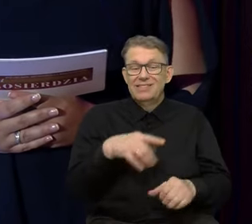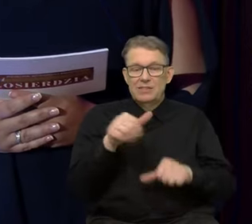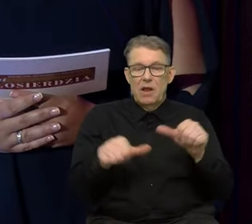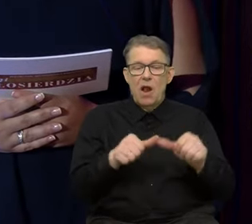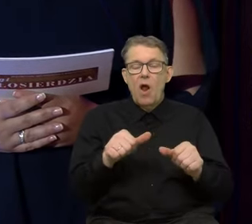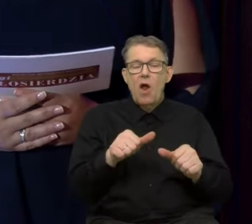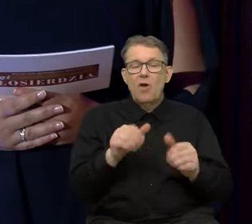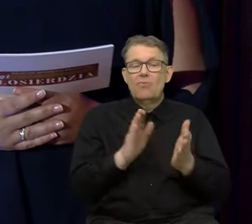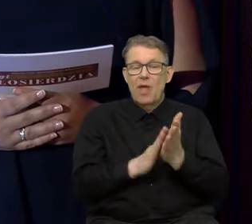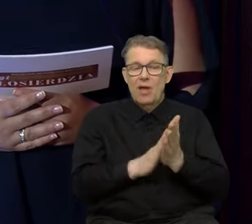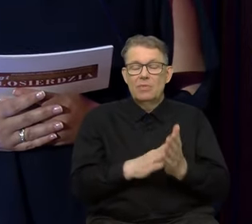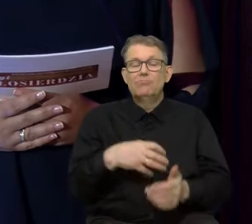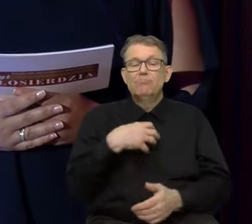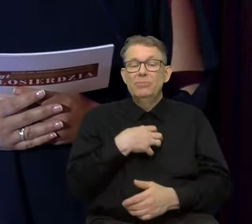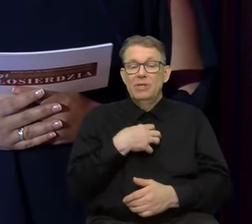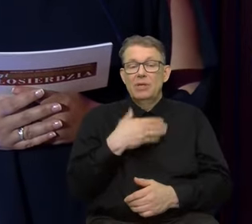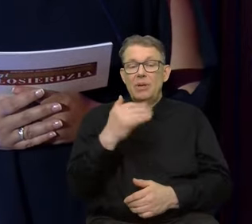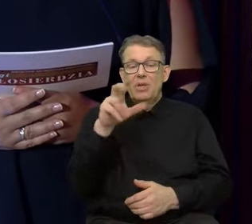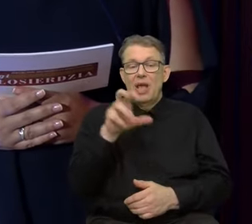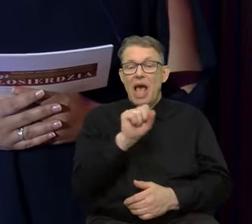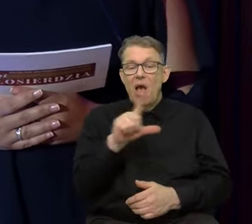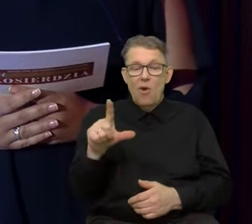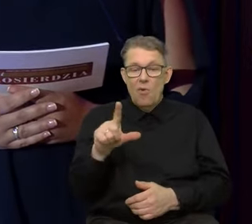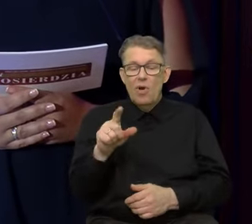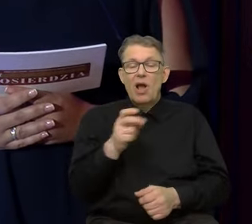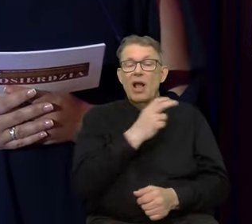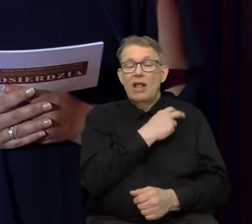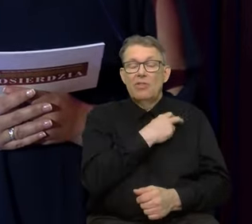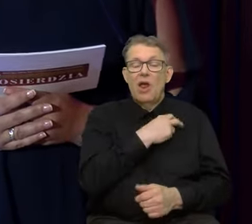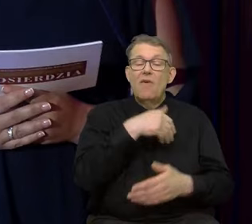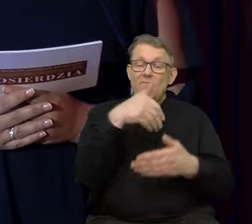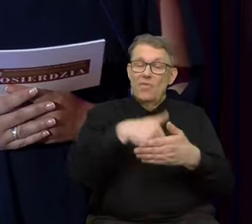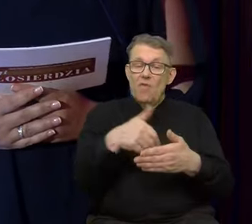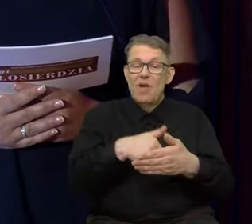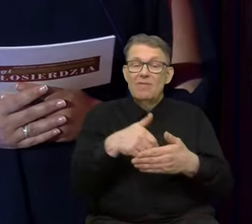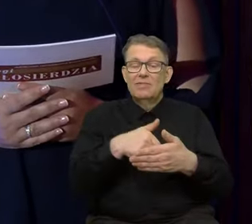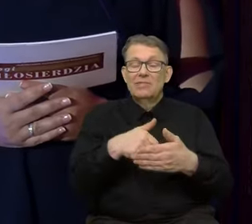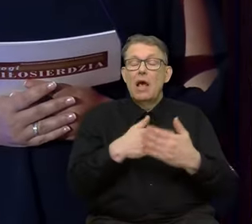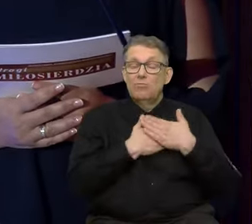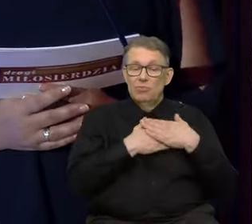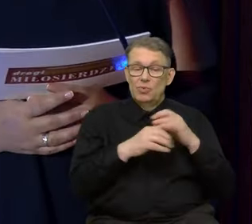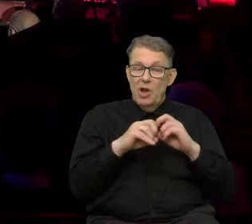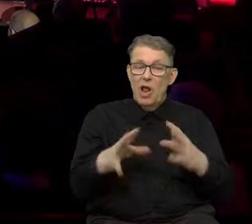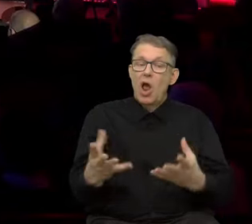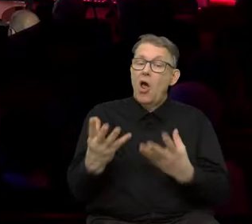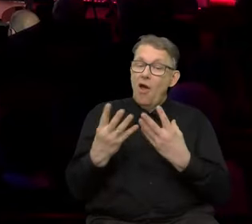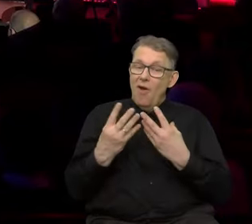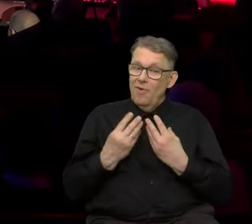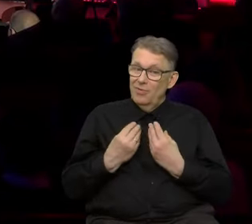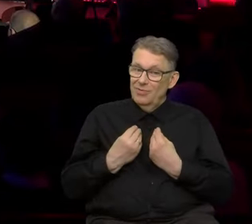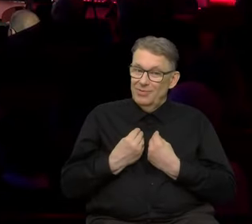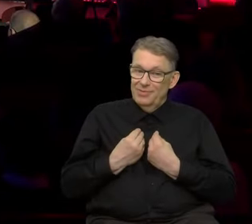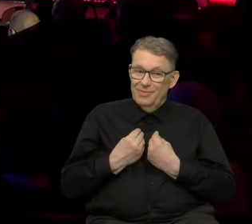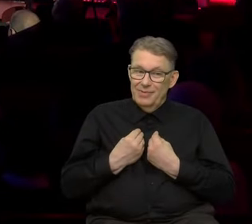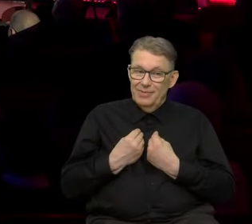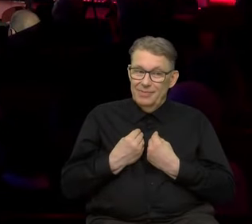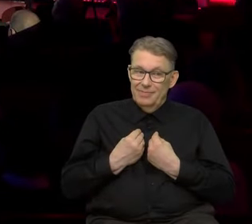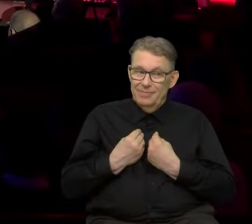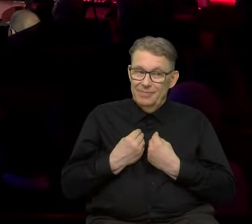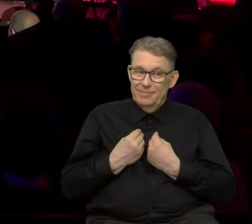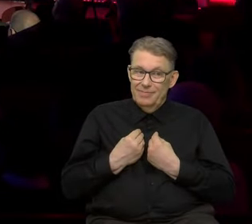Tegoroczną nagrodę Michał w kategorii Wychowawca Miłosierdzia otrzymuje